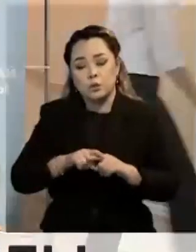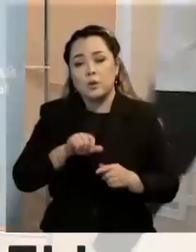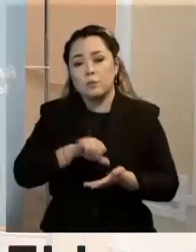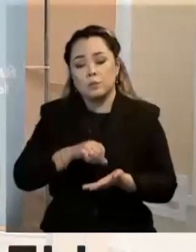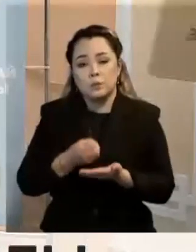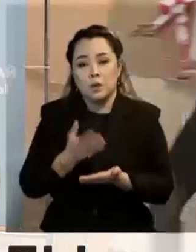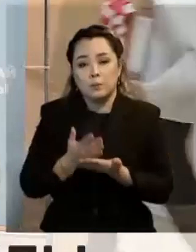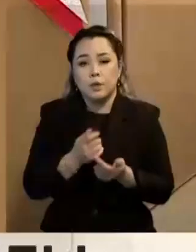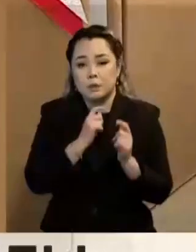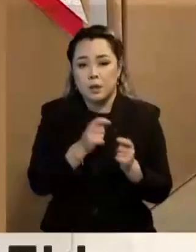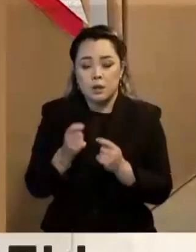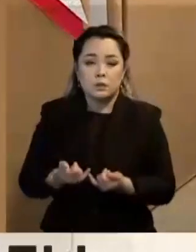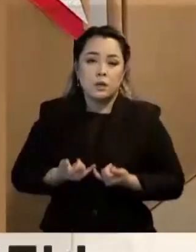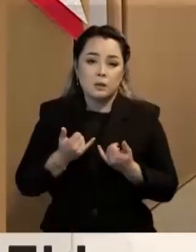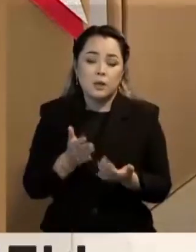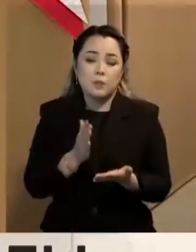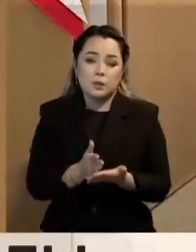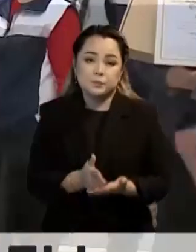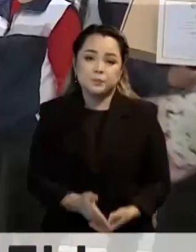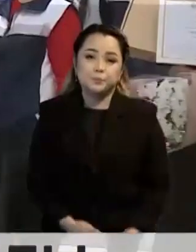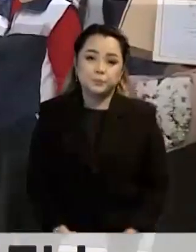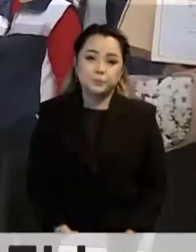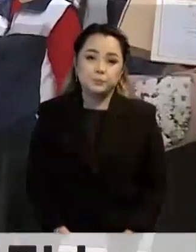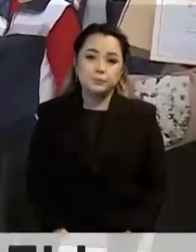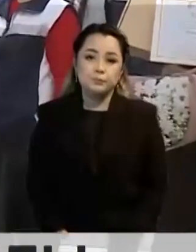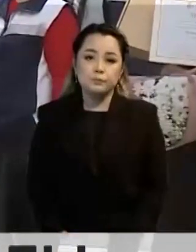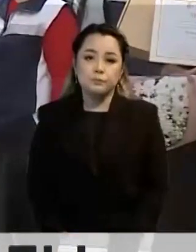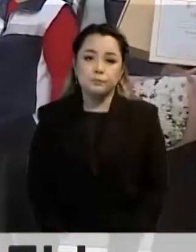бағалы сыйлықтар табыс етілді. Мағауия Қалиев, Сергей Трахтенберг, Қостанай, Хабар 24.